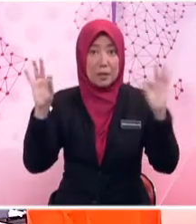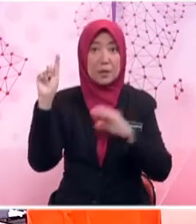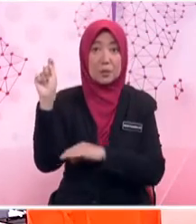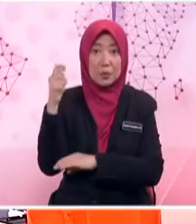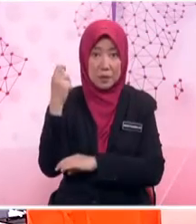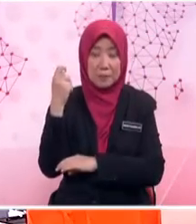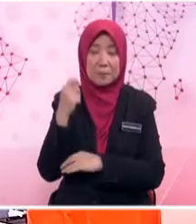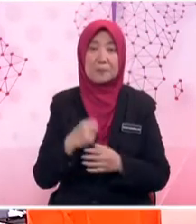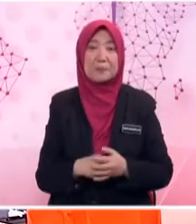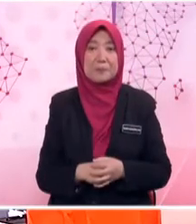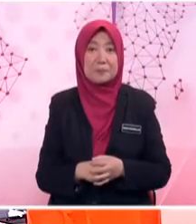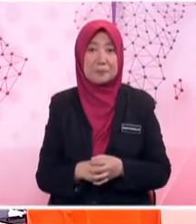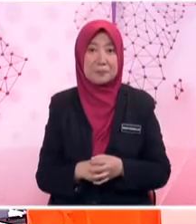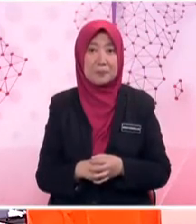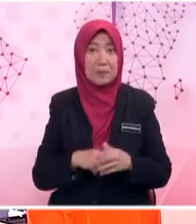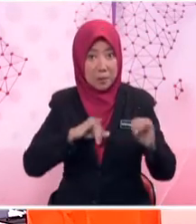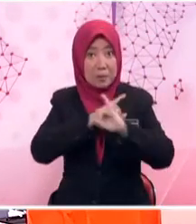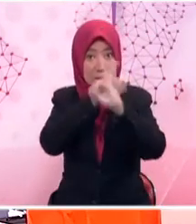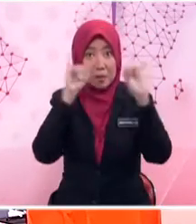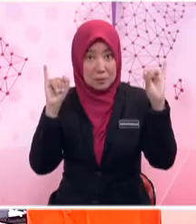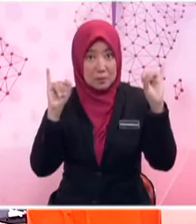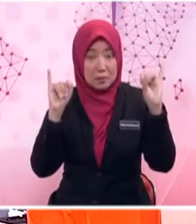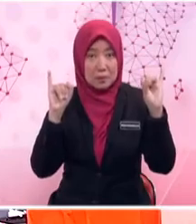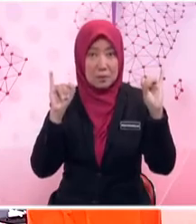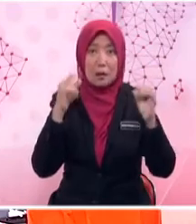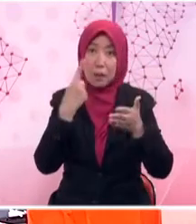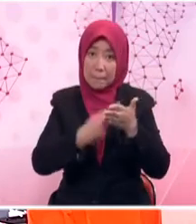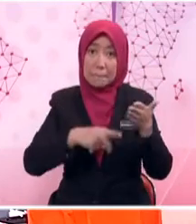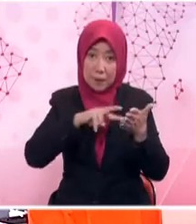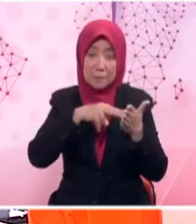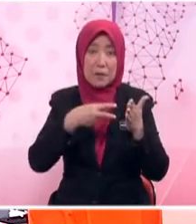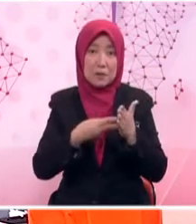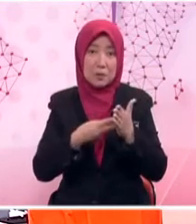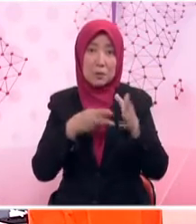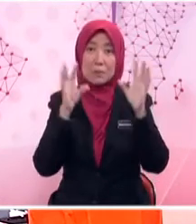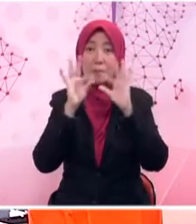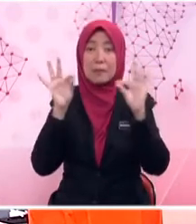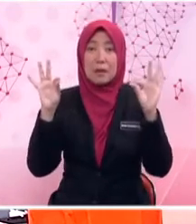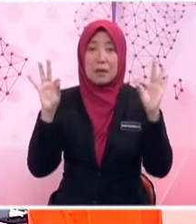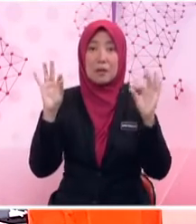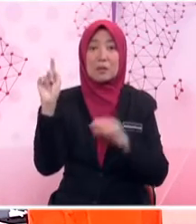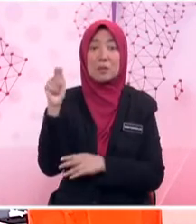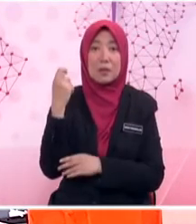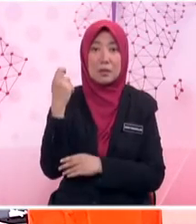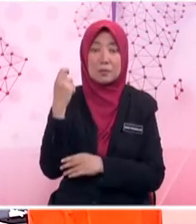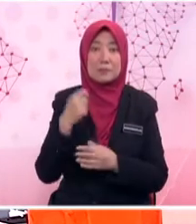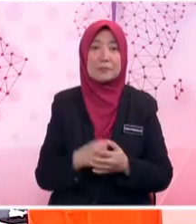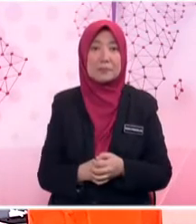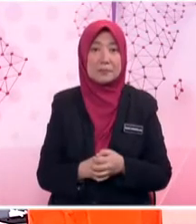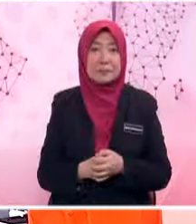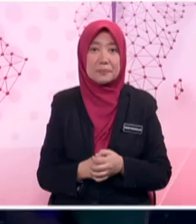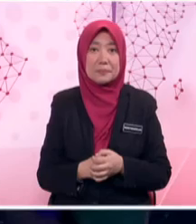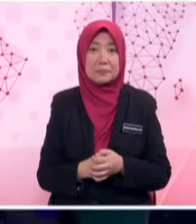secara ringkasnya dapat kita terangkan pada murid-murid apakah maksud ayat tunggal. Yeah. Baik, seterusnya cikgu. Apa yang kita akan lakukan?